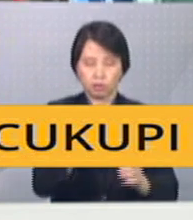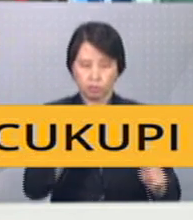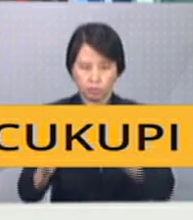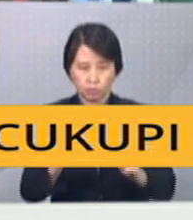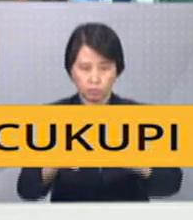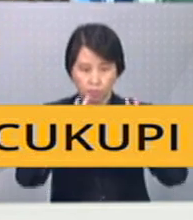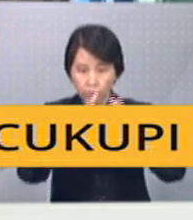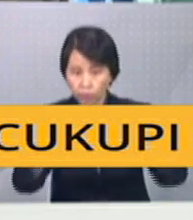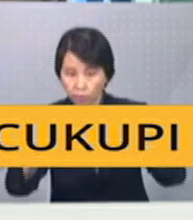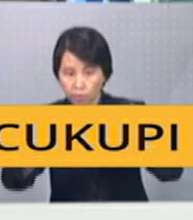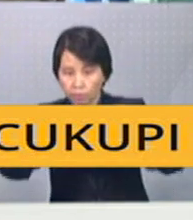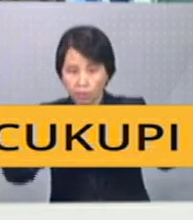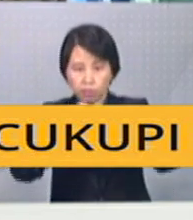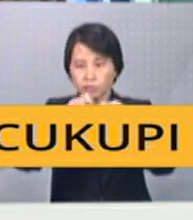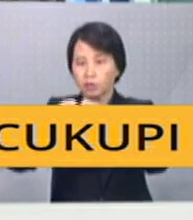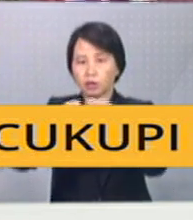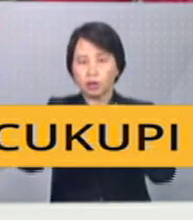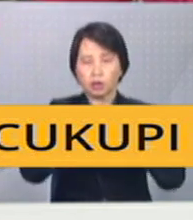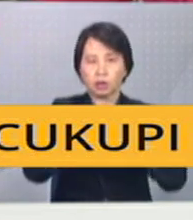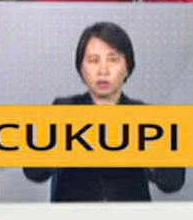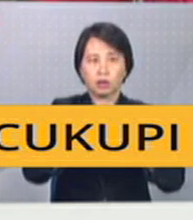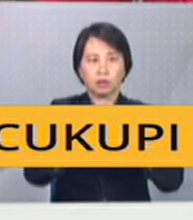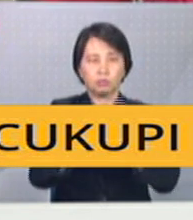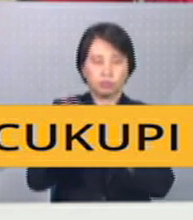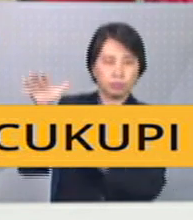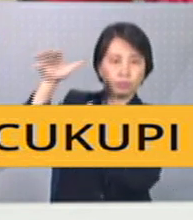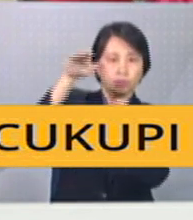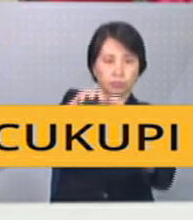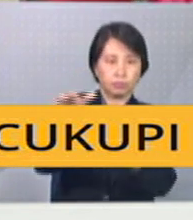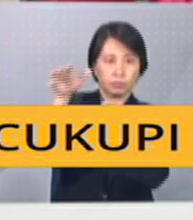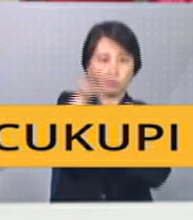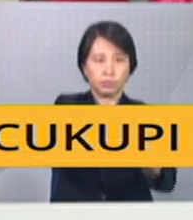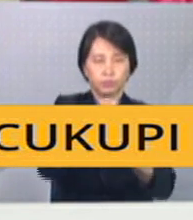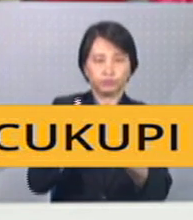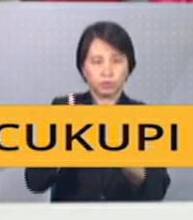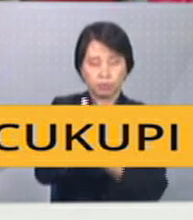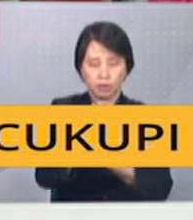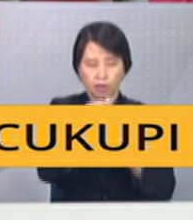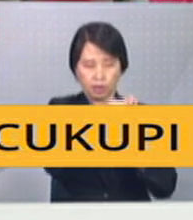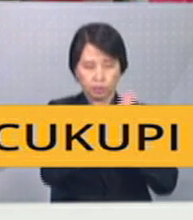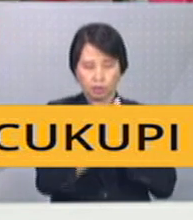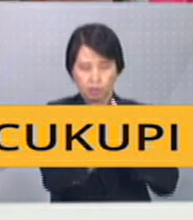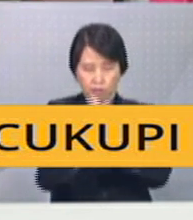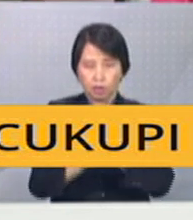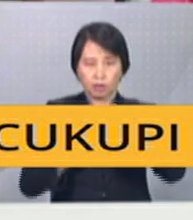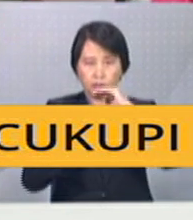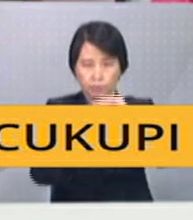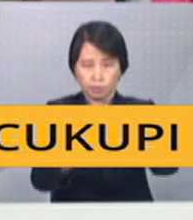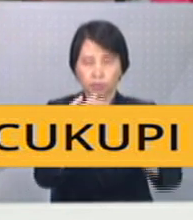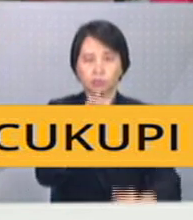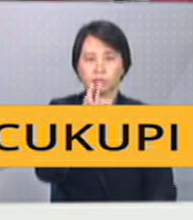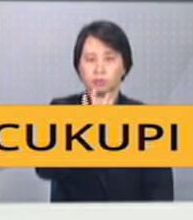menangani isu-isu per pembekalan melalui akta kalian bakalan